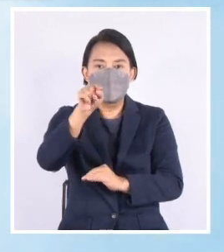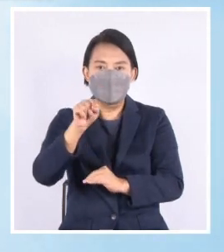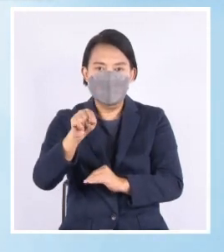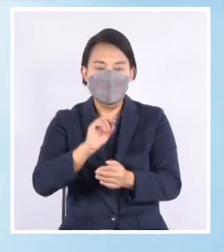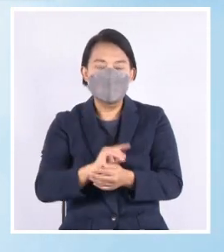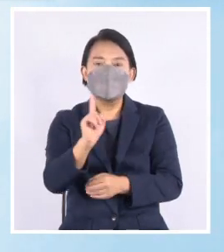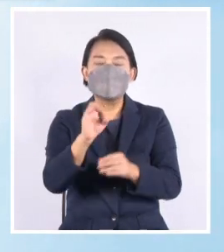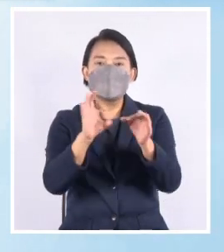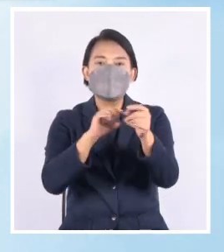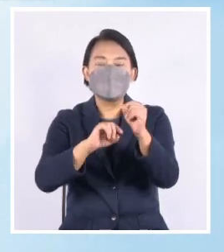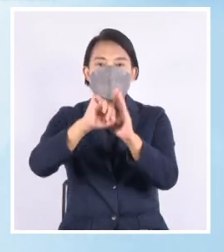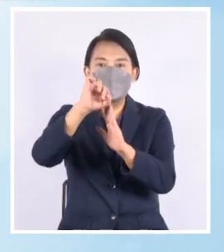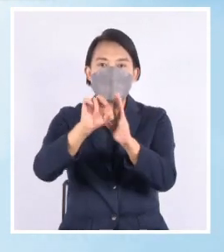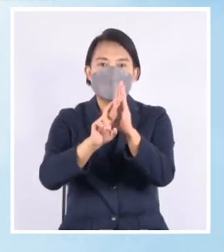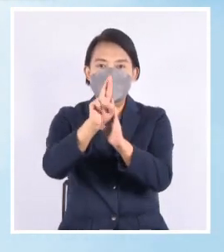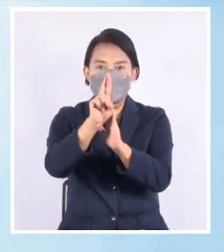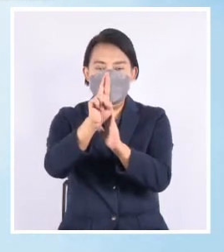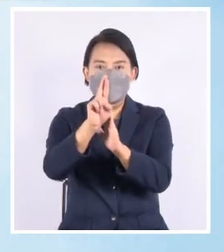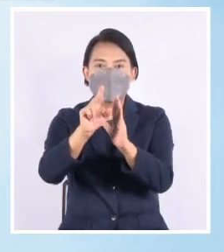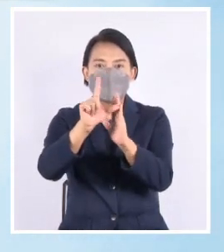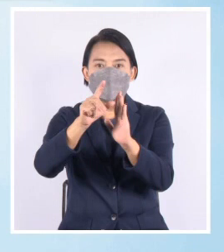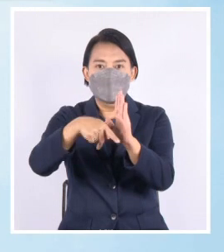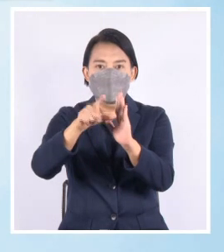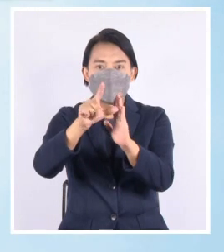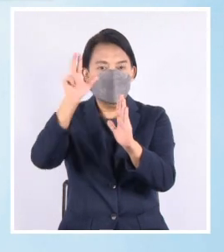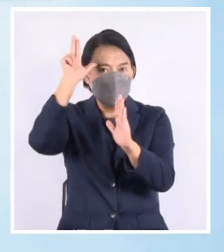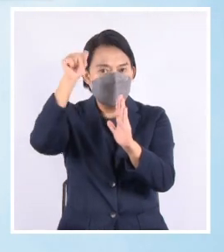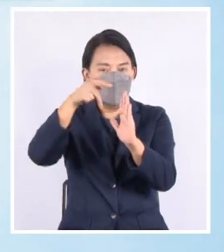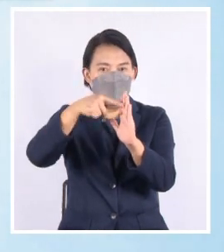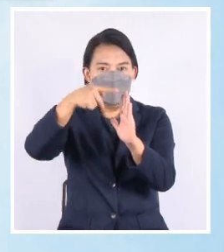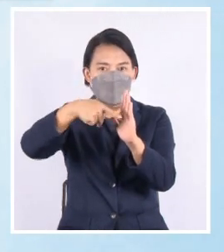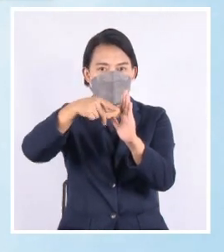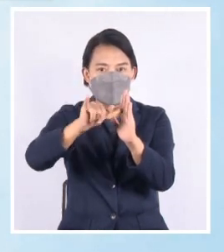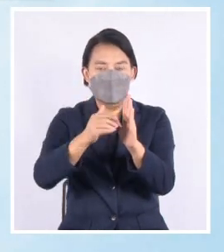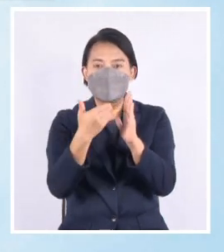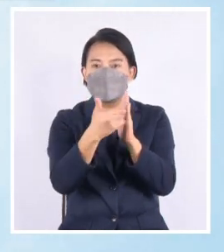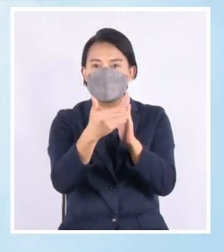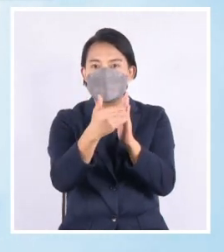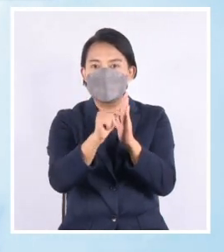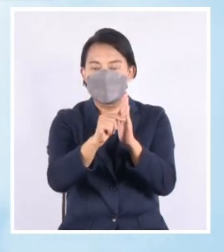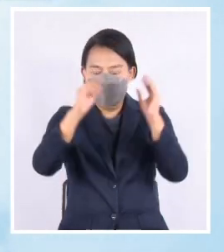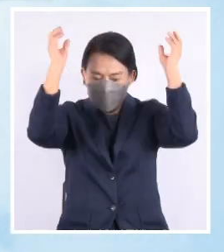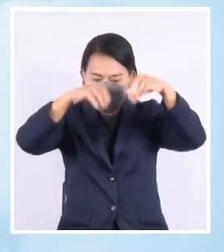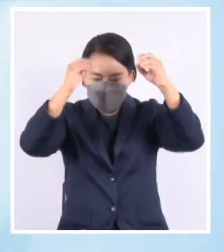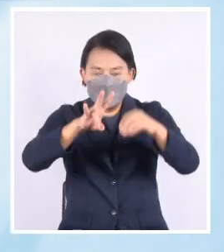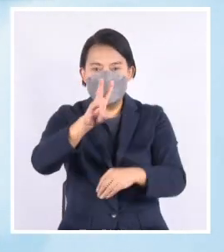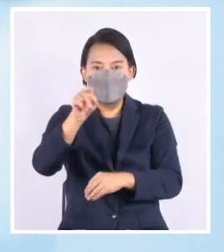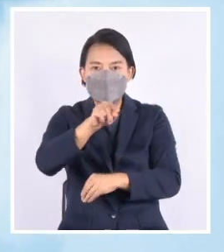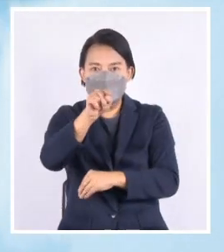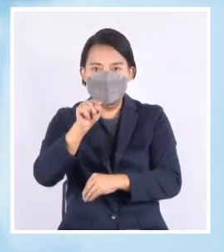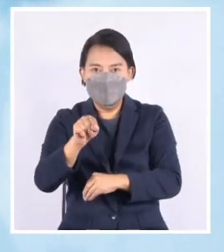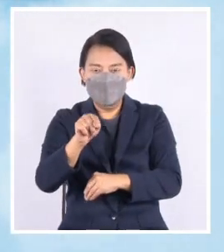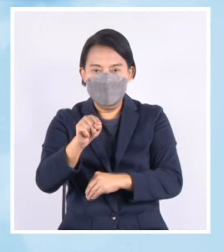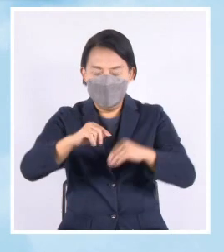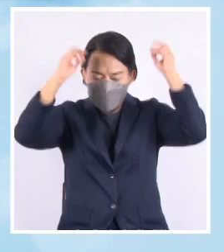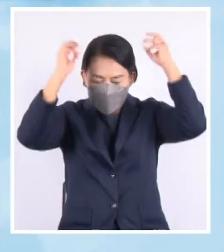ากบริเวณจังหวัดเชียงใหม่เชียงรายลำพูนลำปางและพะเยาภาคตะวันออกเฉียงเหนือมีฝนฟ้าคะนอง170ของพื้นที่กับมีฝน